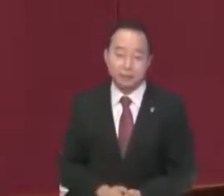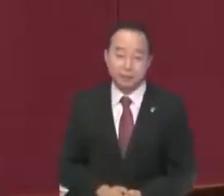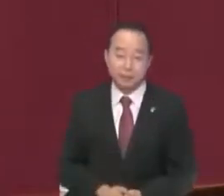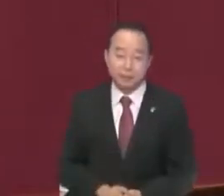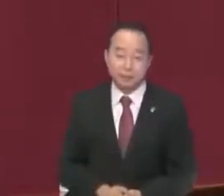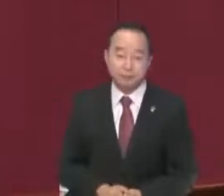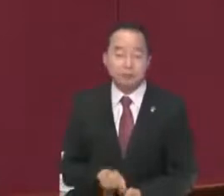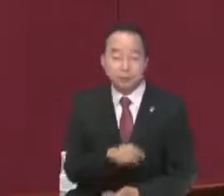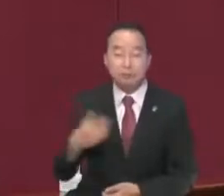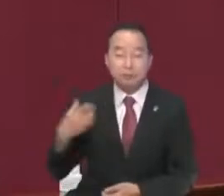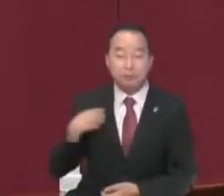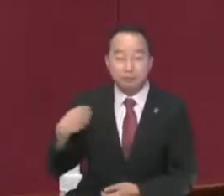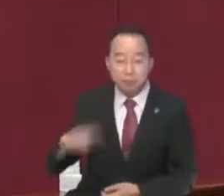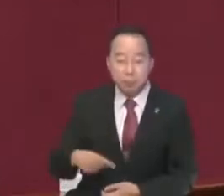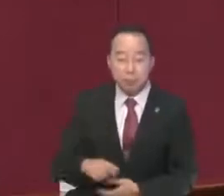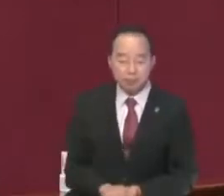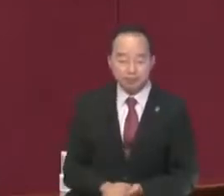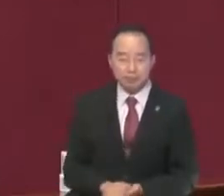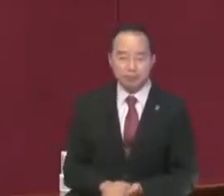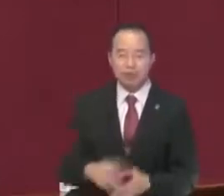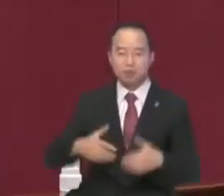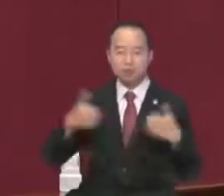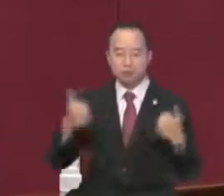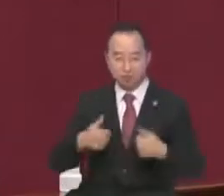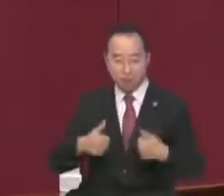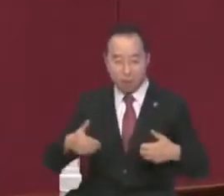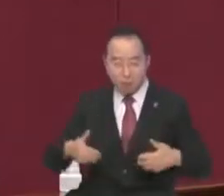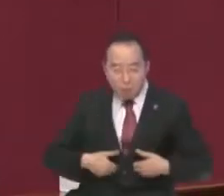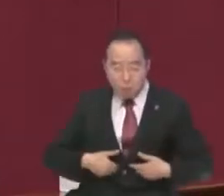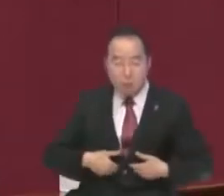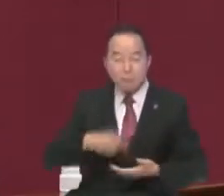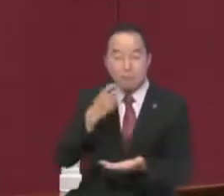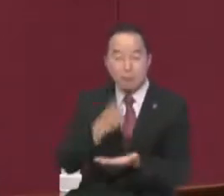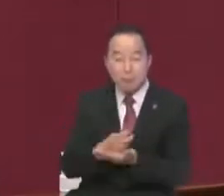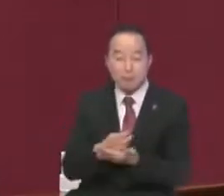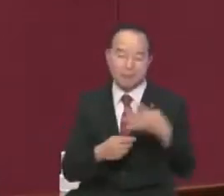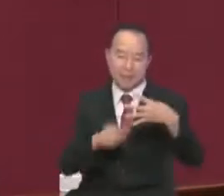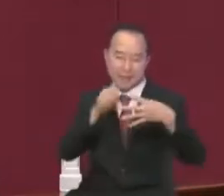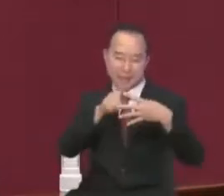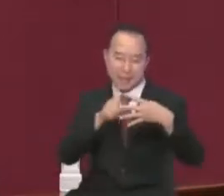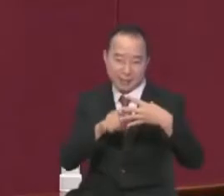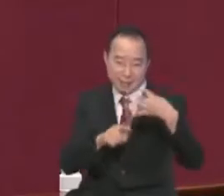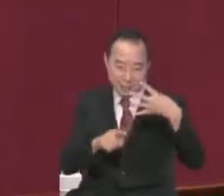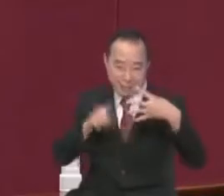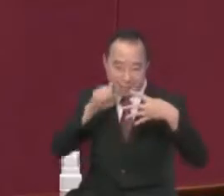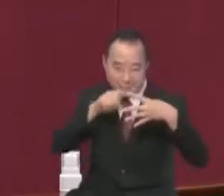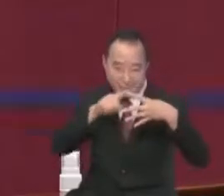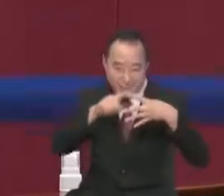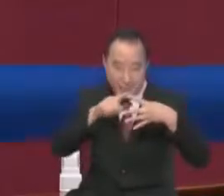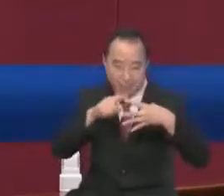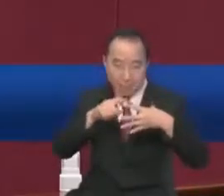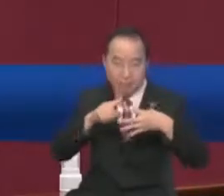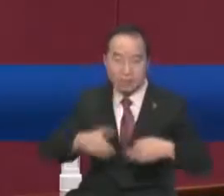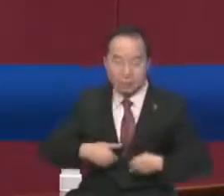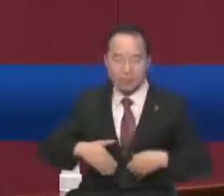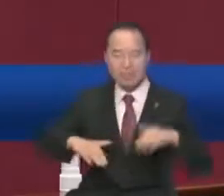국회에서 꼭 처리해야 될 4대 입법과제를 호소드립니다. 첫째, 차별금지법입니다.